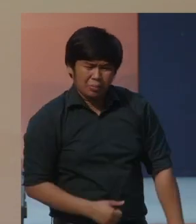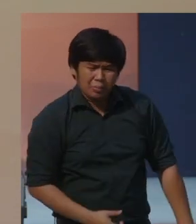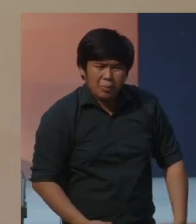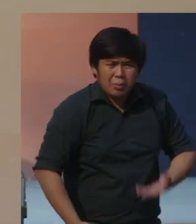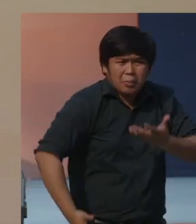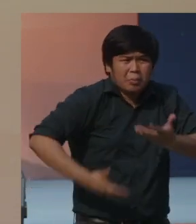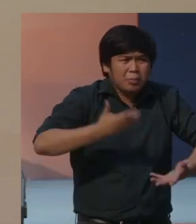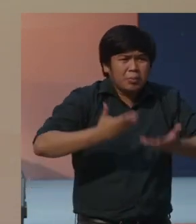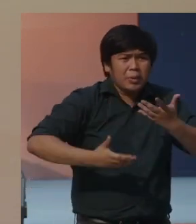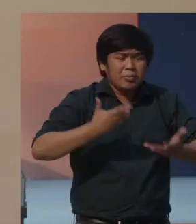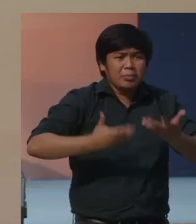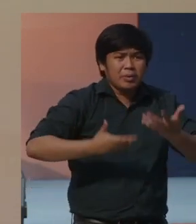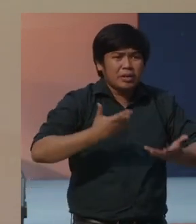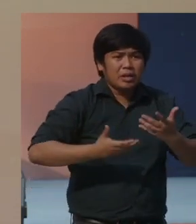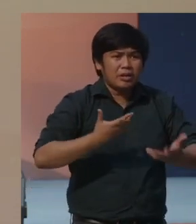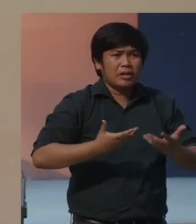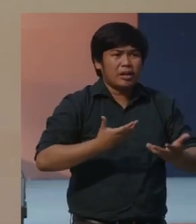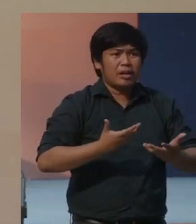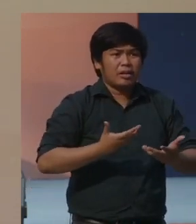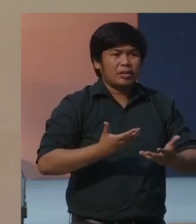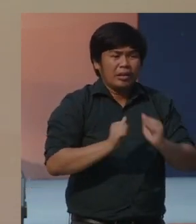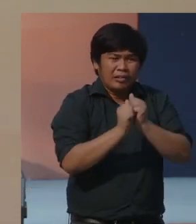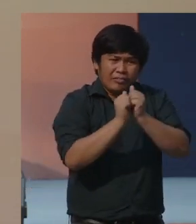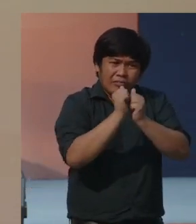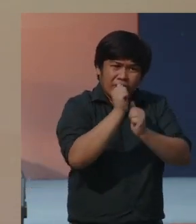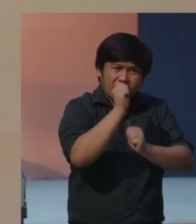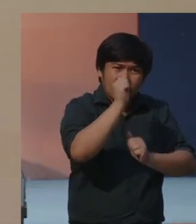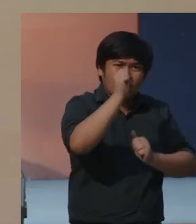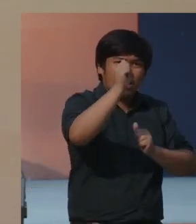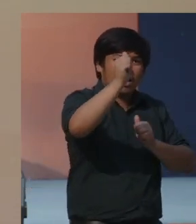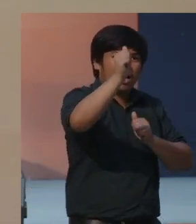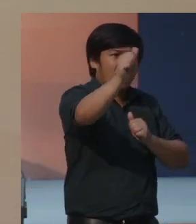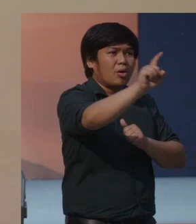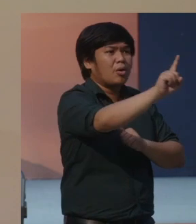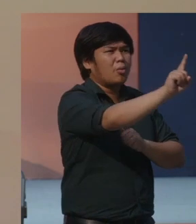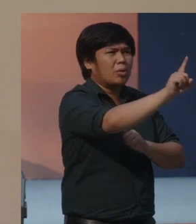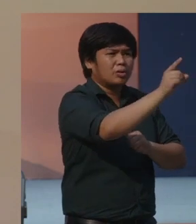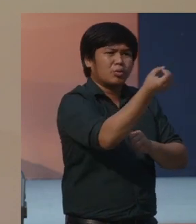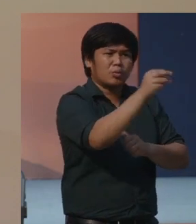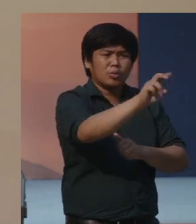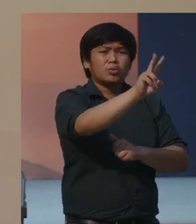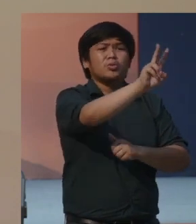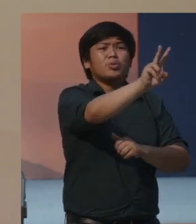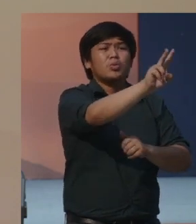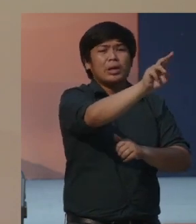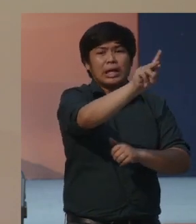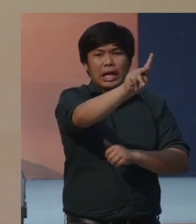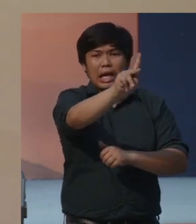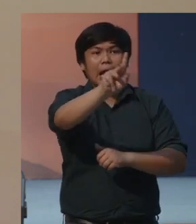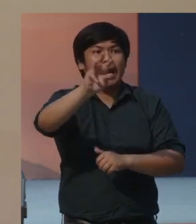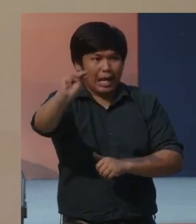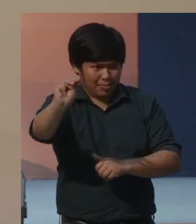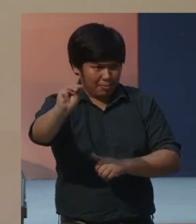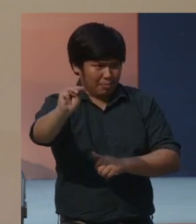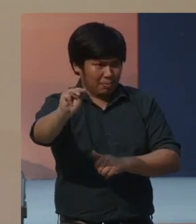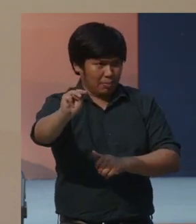as 5,000 feet yung River Jordan. So hindi po siya maliit na batis.